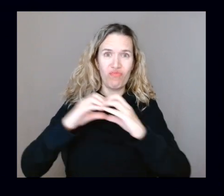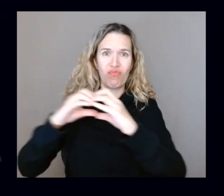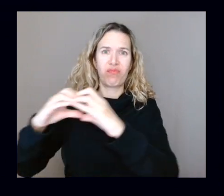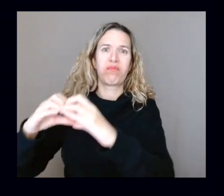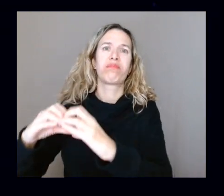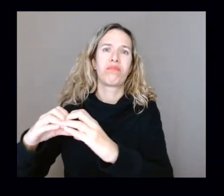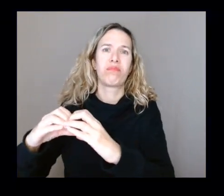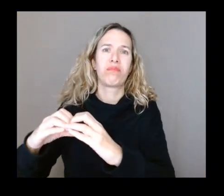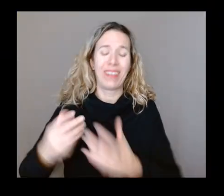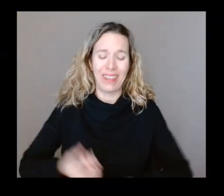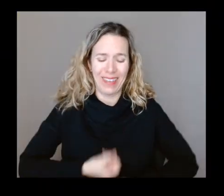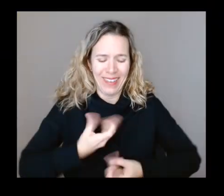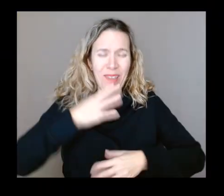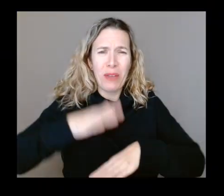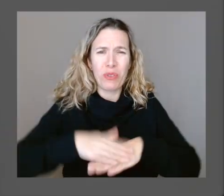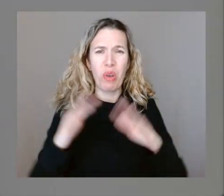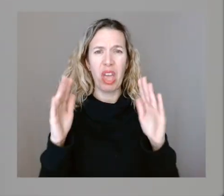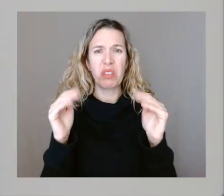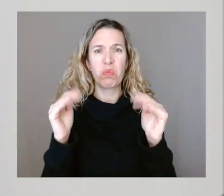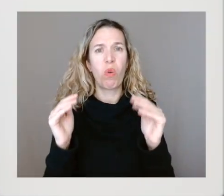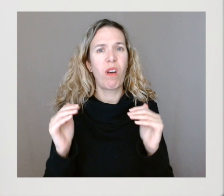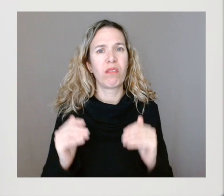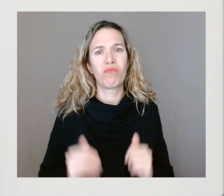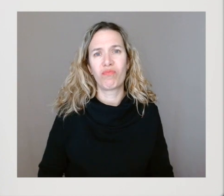le goût de parler d'espoir.